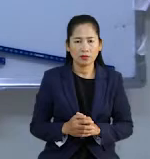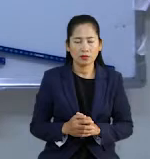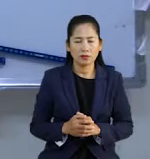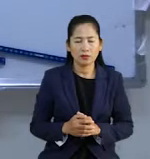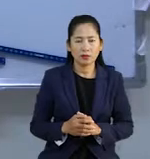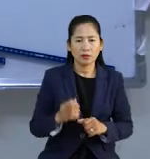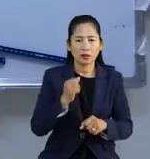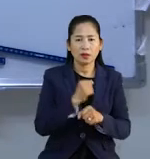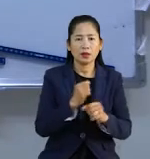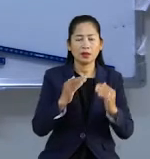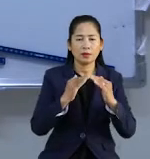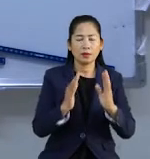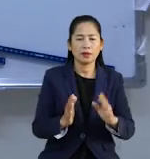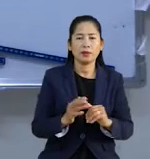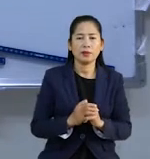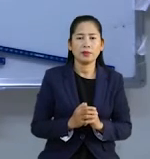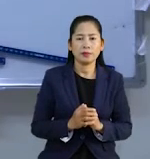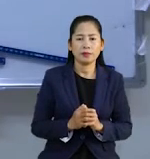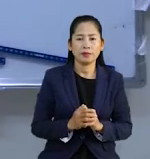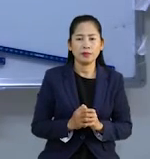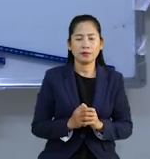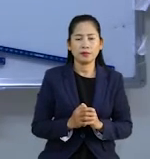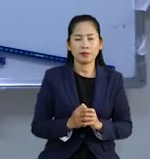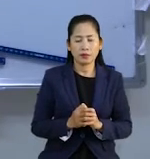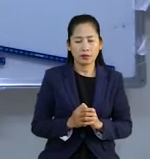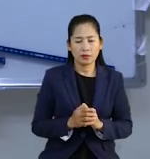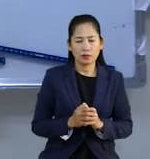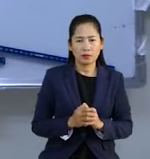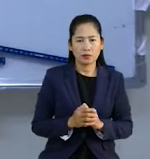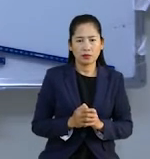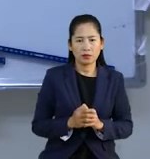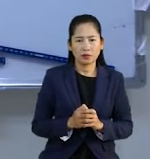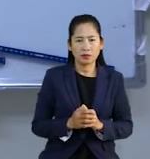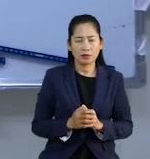កិច្ចការផ្ទះឲ្យកូនធ្វើអ្វីកូនកូនអានលំហាត់ខនឹងមើលកូន